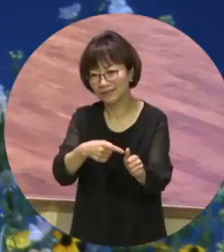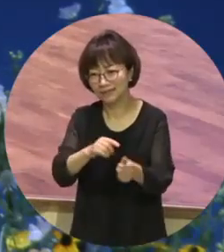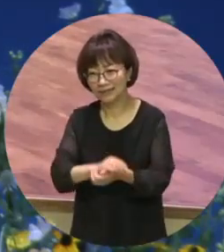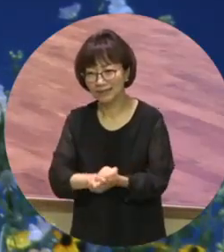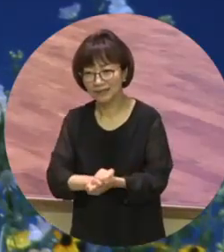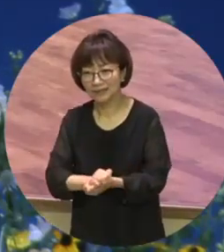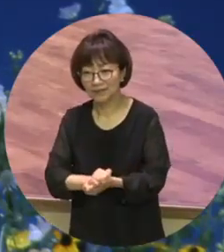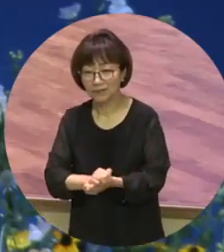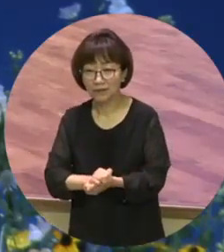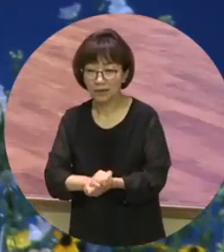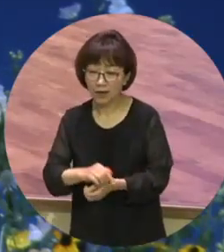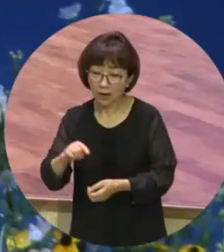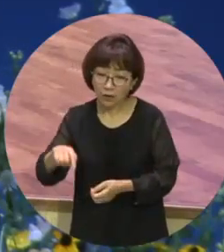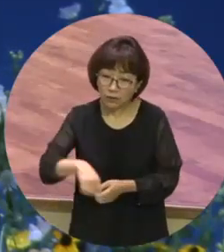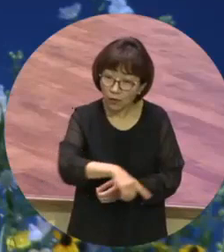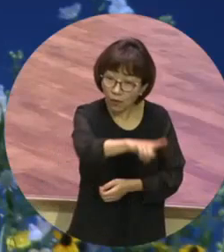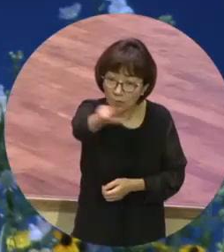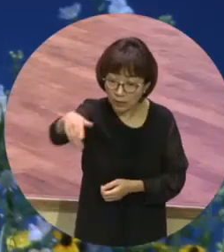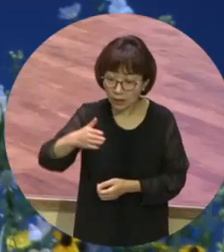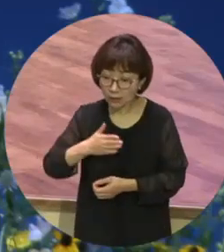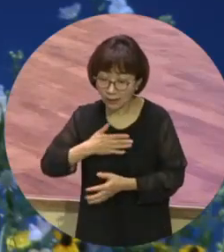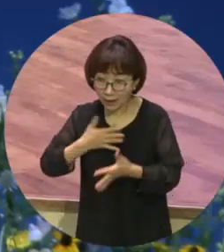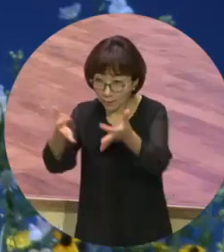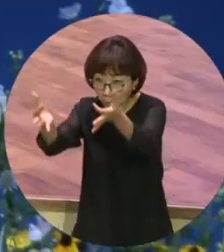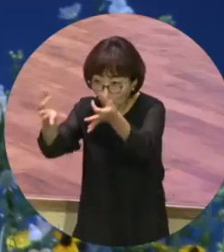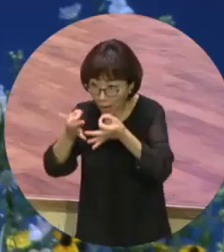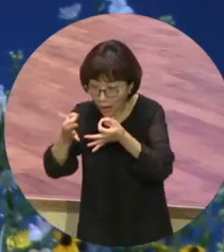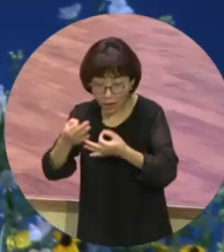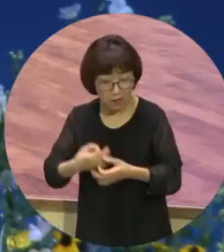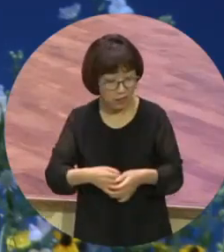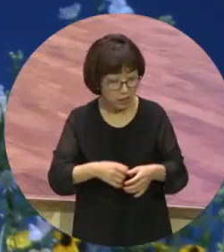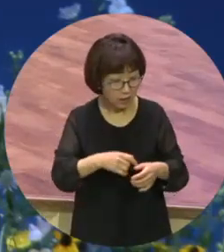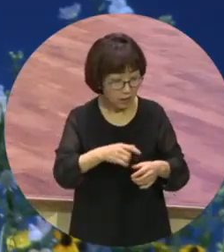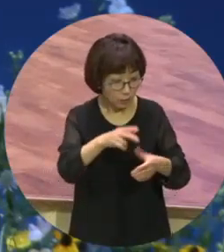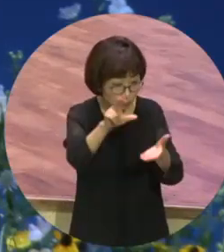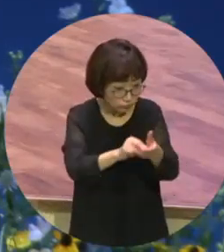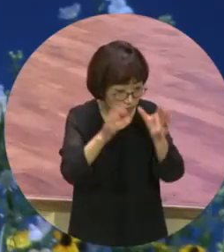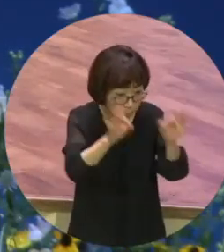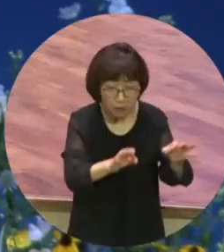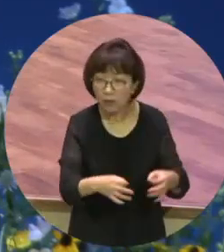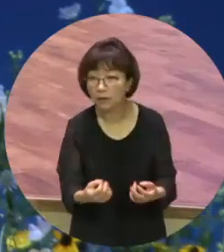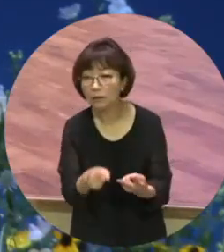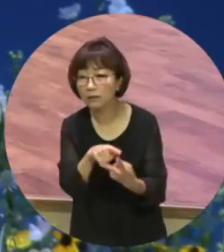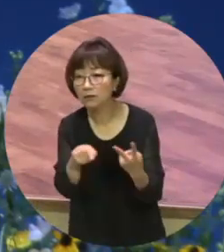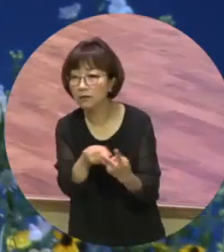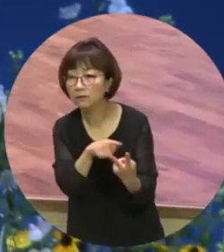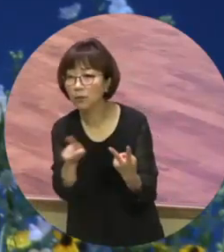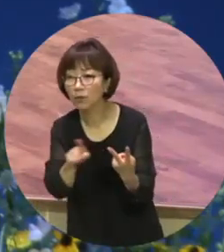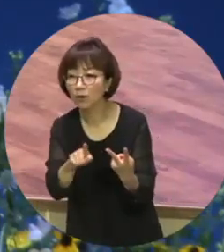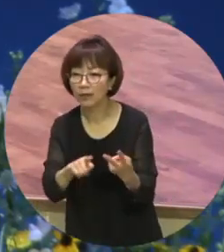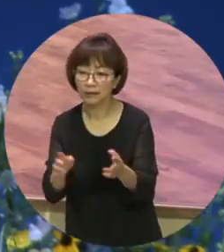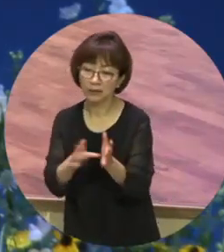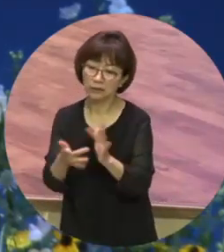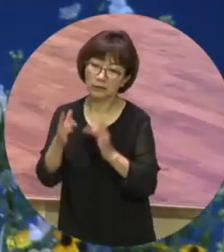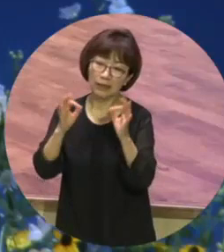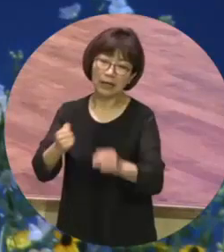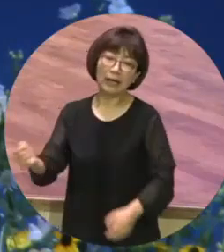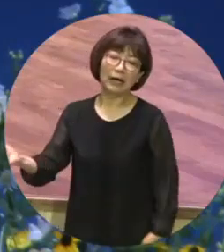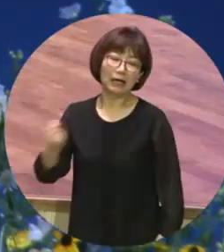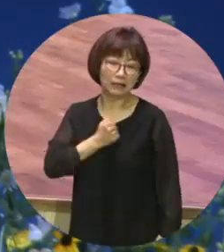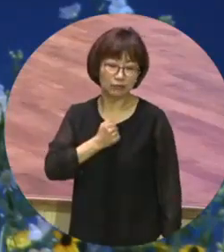너희는 나를 쳐다보고 있느냐? 현실 쳐다보고 있느냐? 예수님이 참 답답해 하신 것입니다.